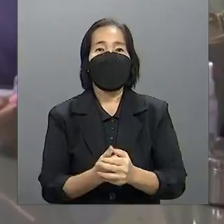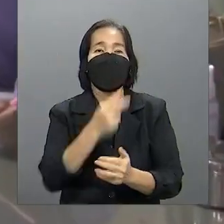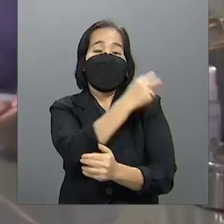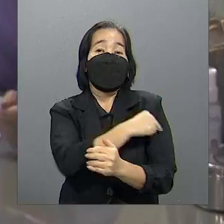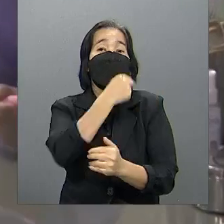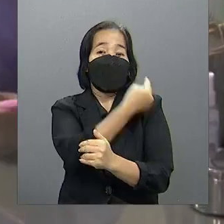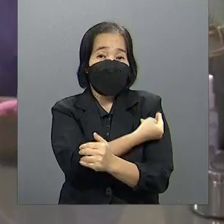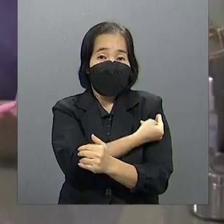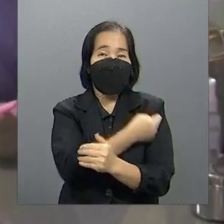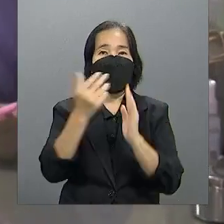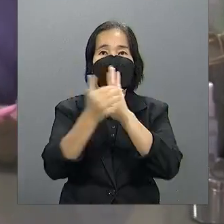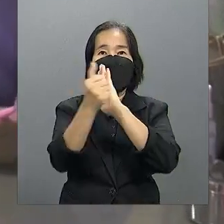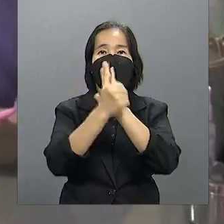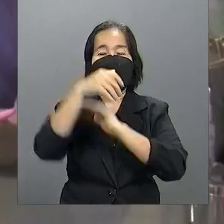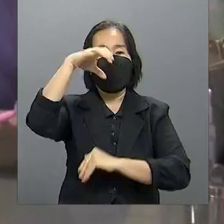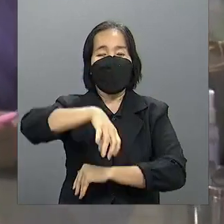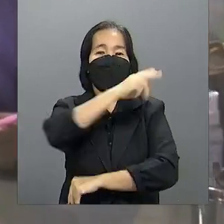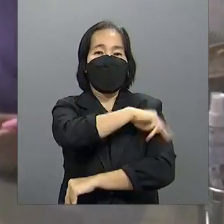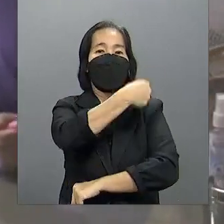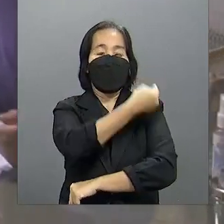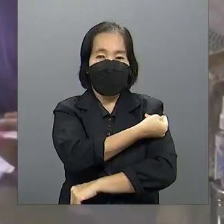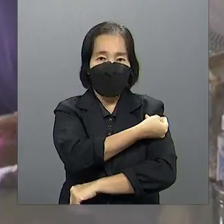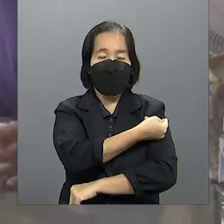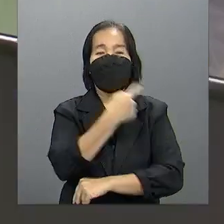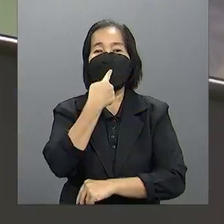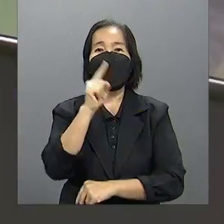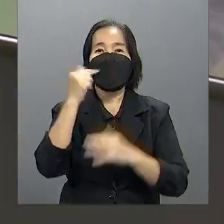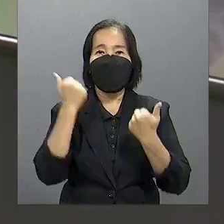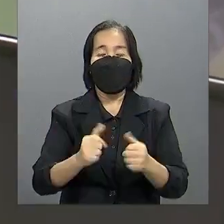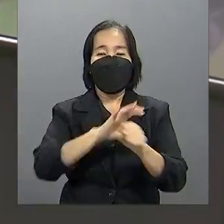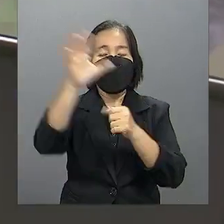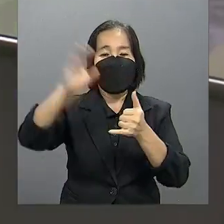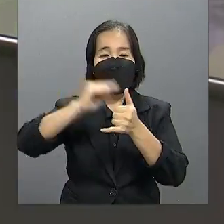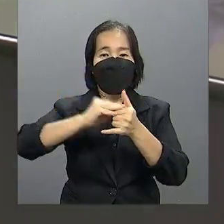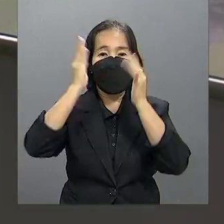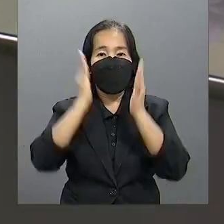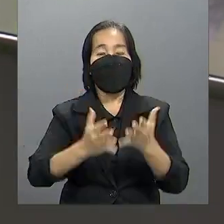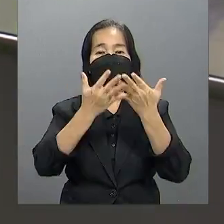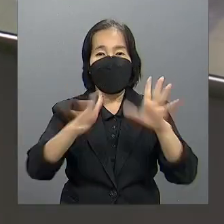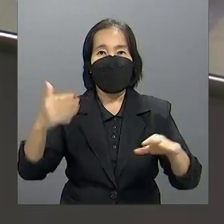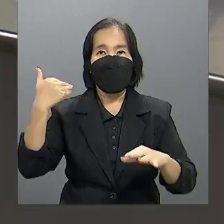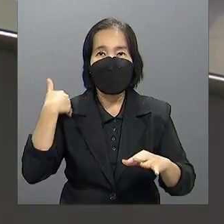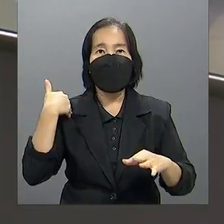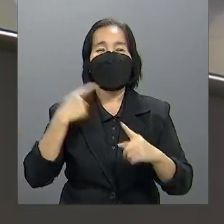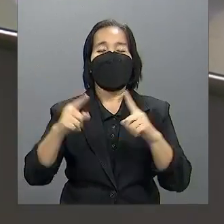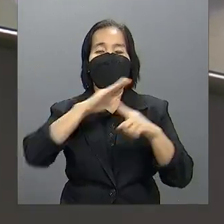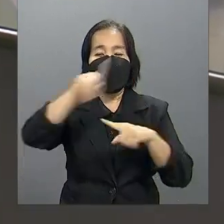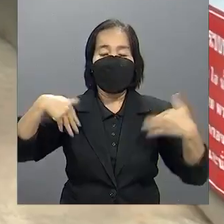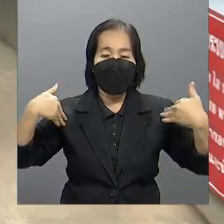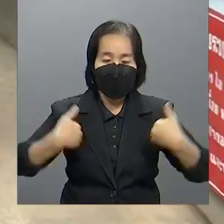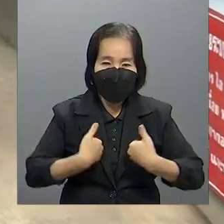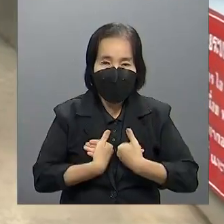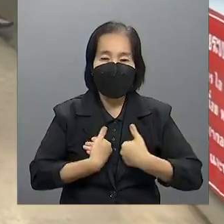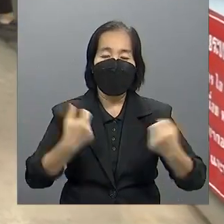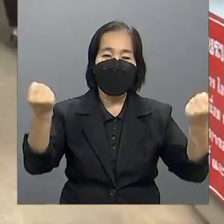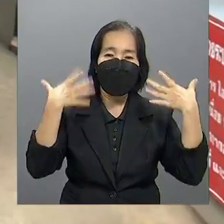นาญการโรงพยาบาลลับแลระบุนะคะว่าจำนวนผู้ป่วยที่เพิ่มขึ้นเนี่ยแม้ว่าจะทำให้เจ้าหน้าที่เหนื่อยแล้วก็อ่อนล้าแต่ก็ยังมีกำลังใ